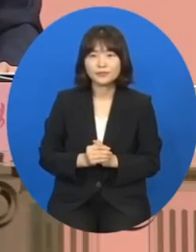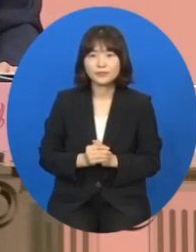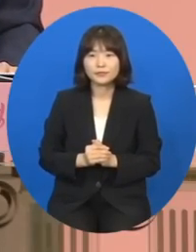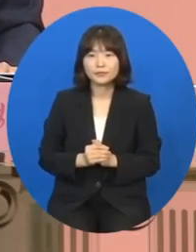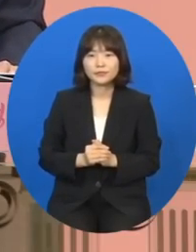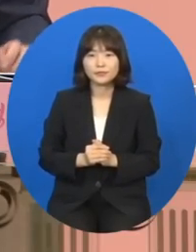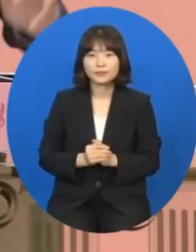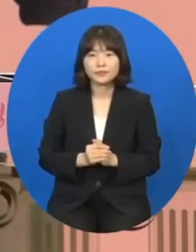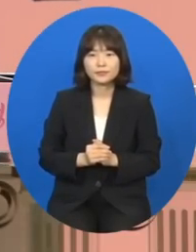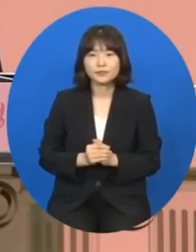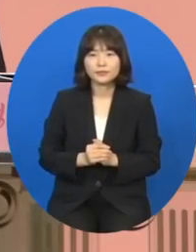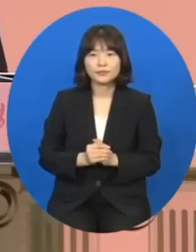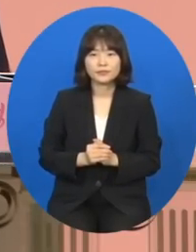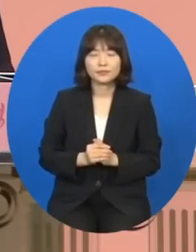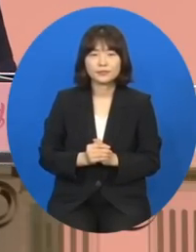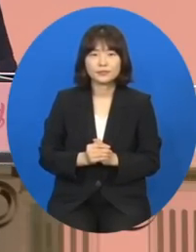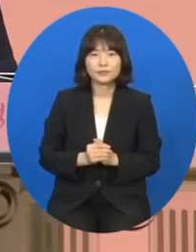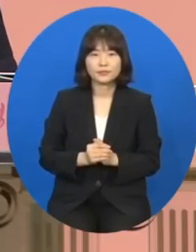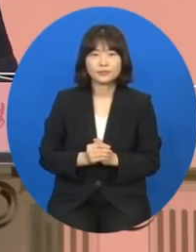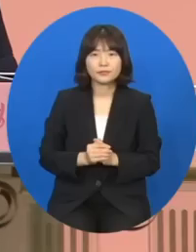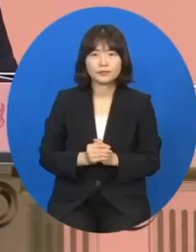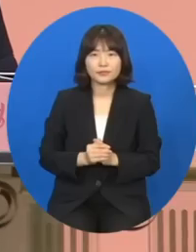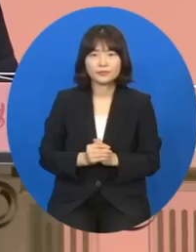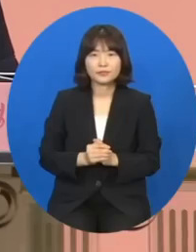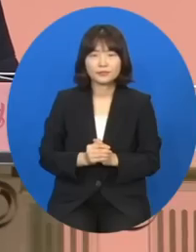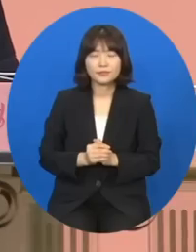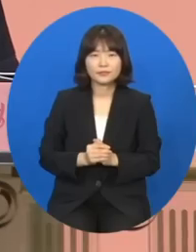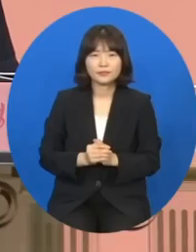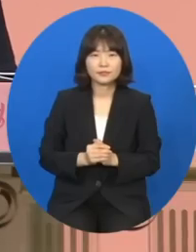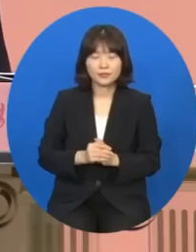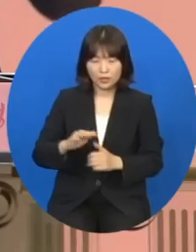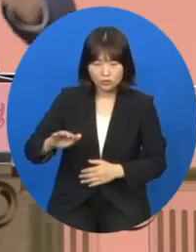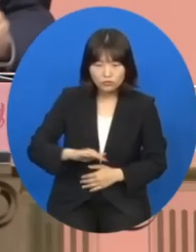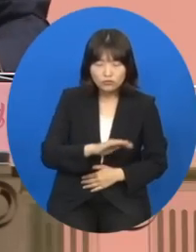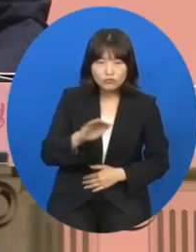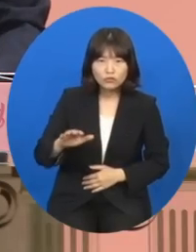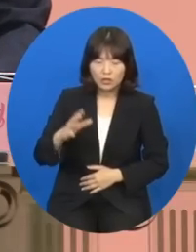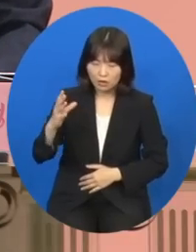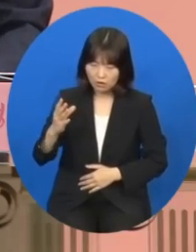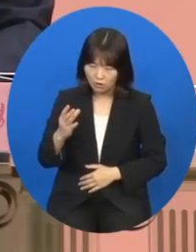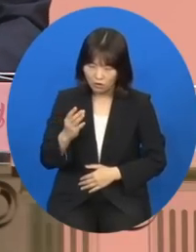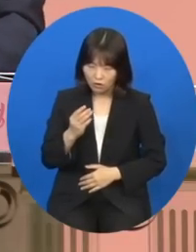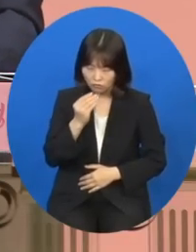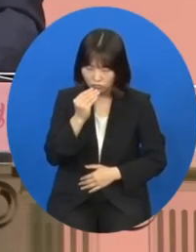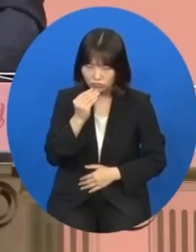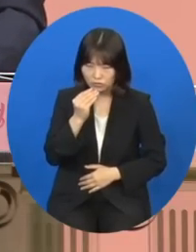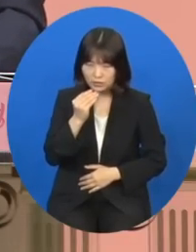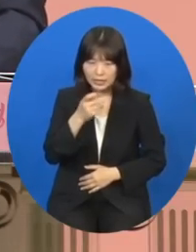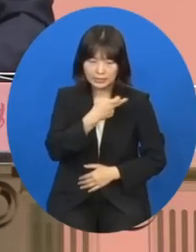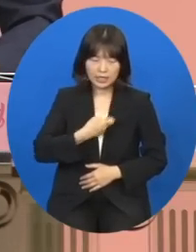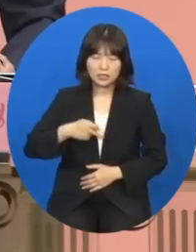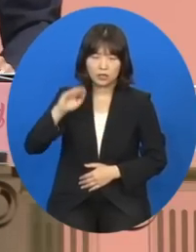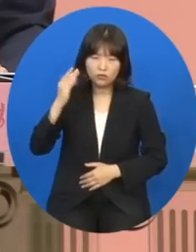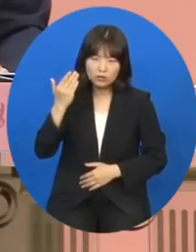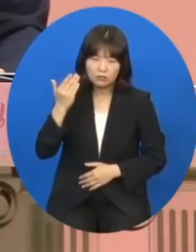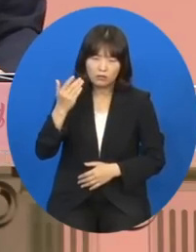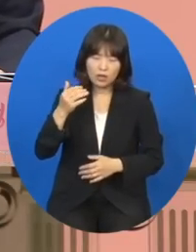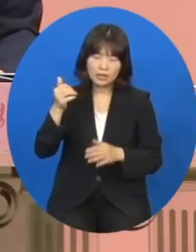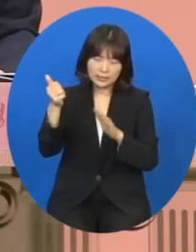메이스 에요 에나 올드 사이 포 메이킹 우리가 성숙한 제자 되기에 실패한다면